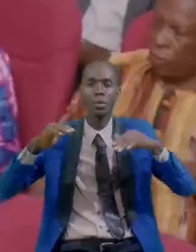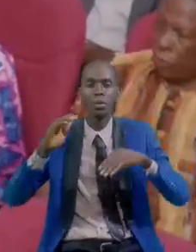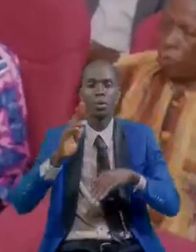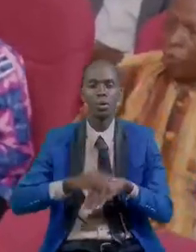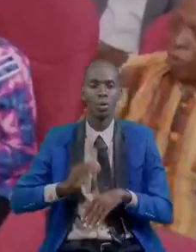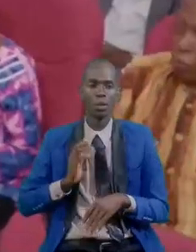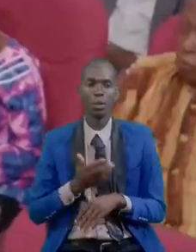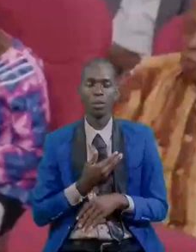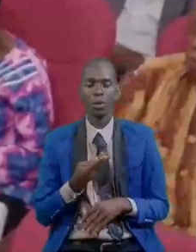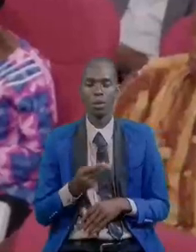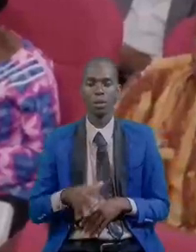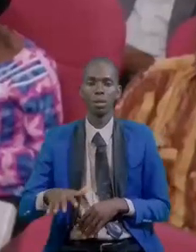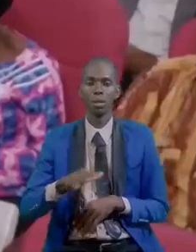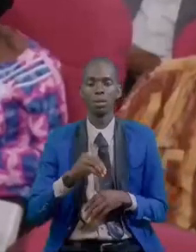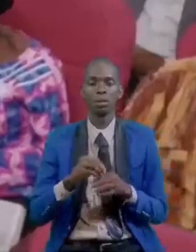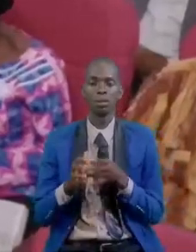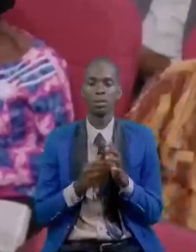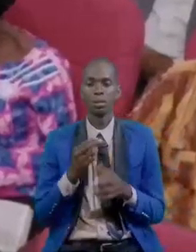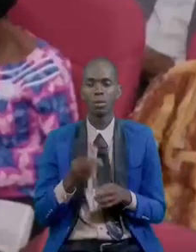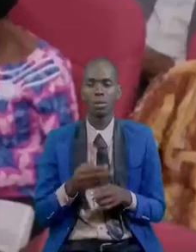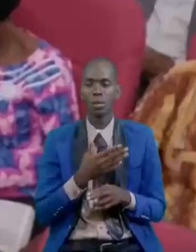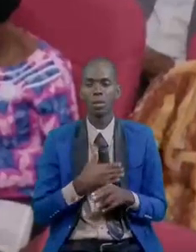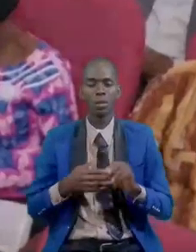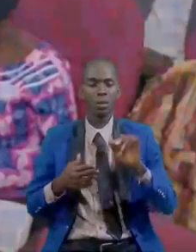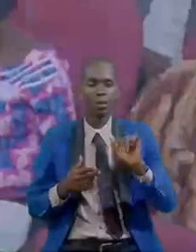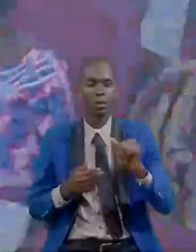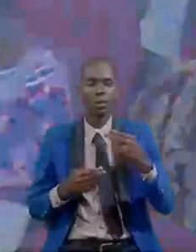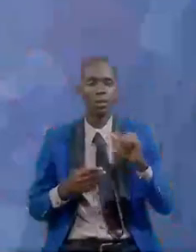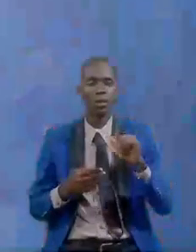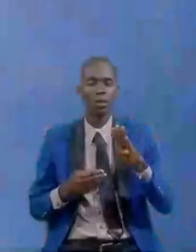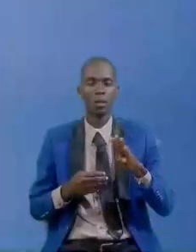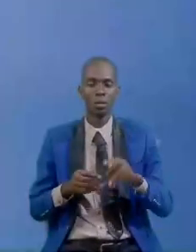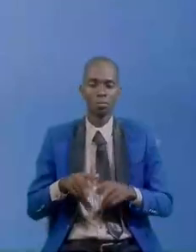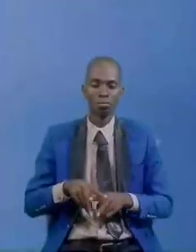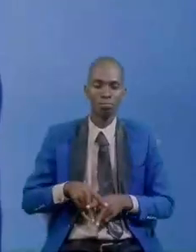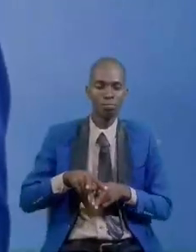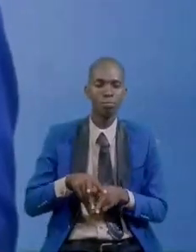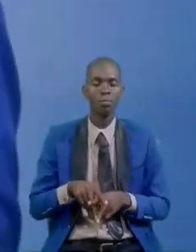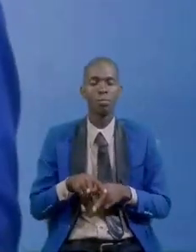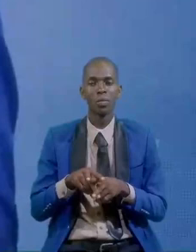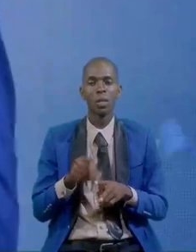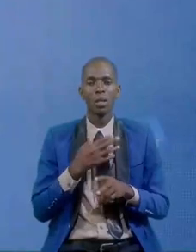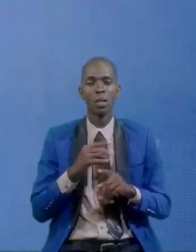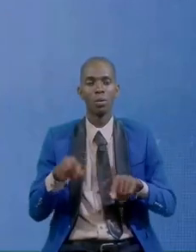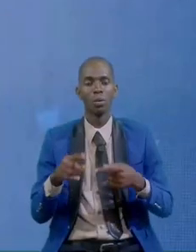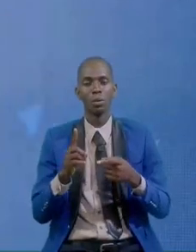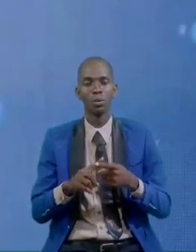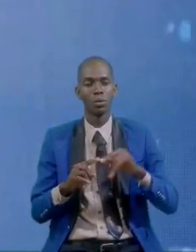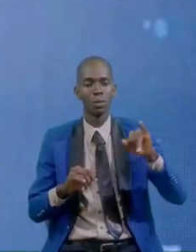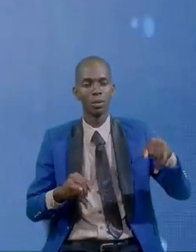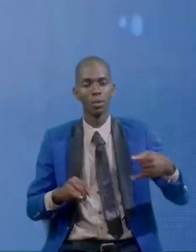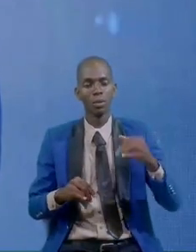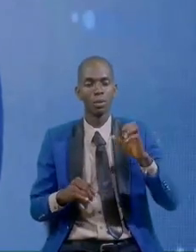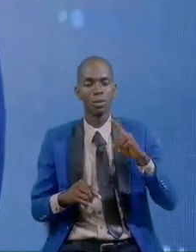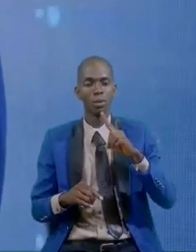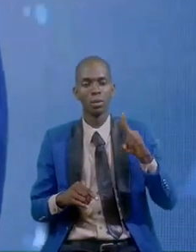Sur notre pays. Achab monta sur son char et partit pour Jisraël.